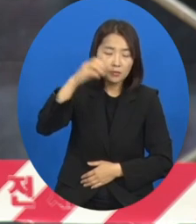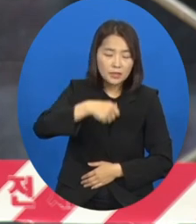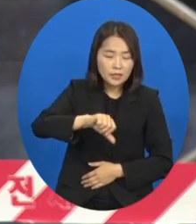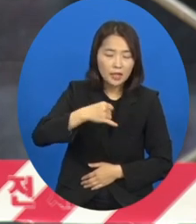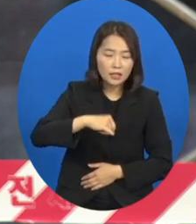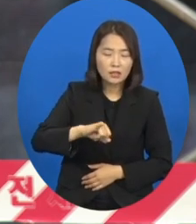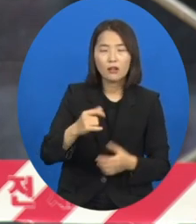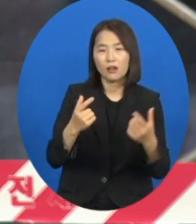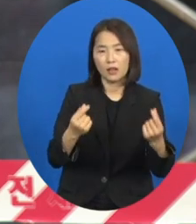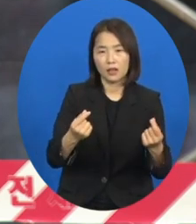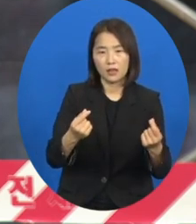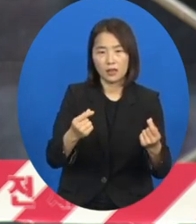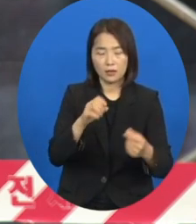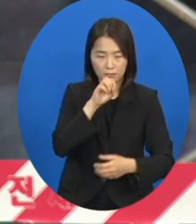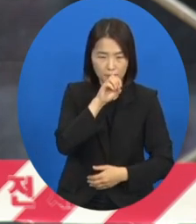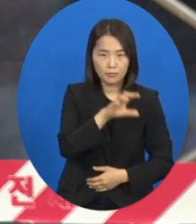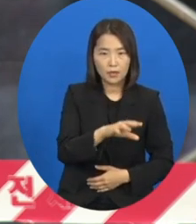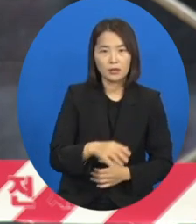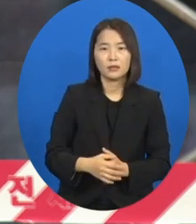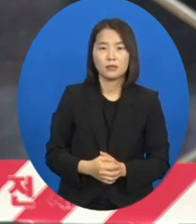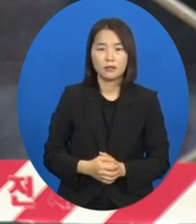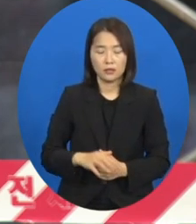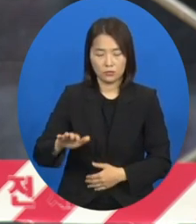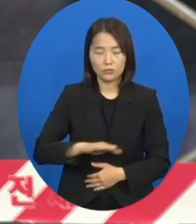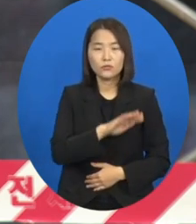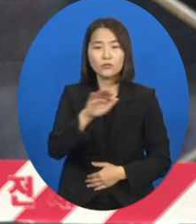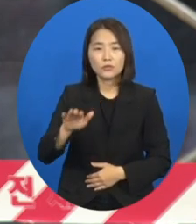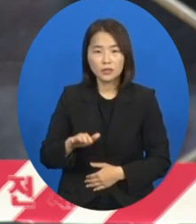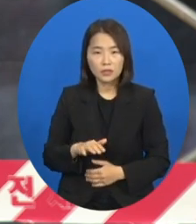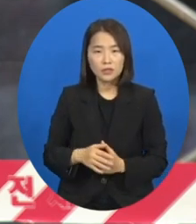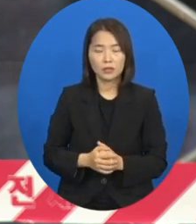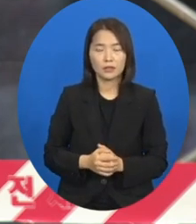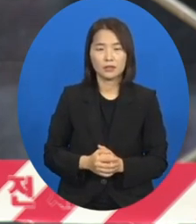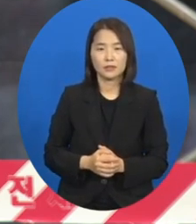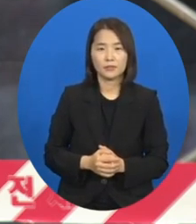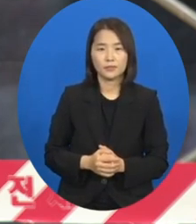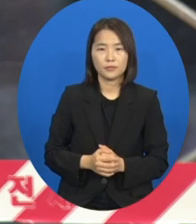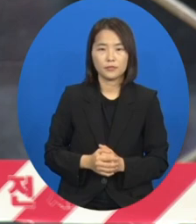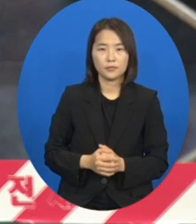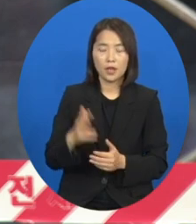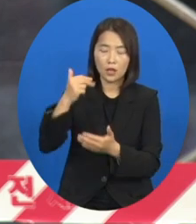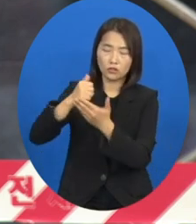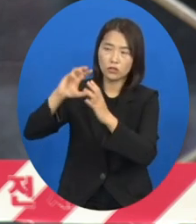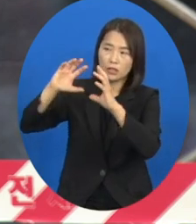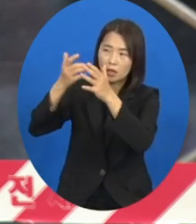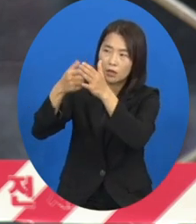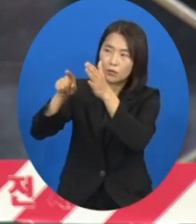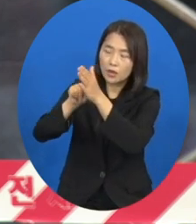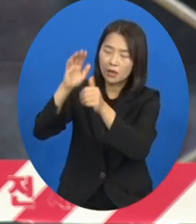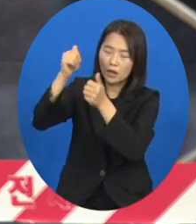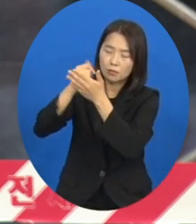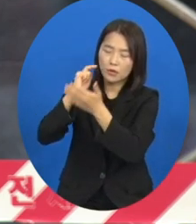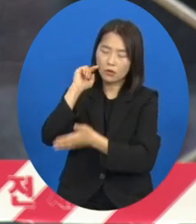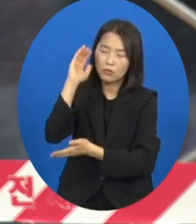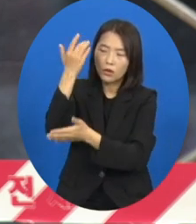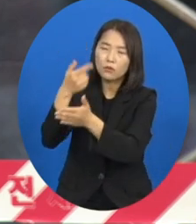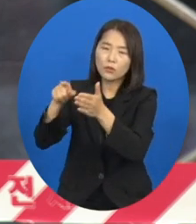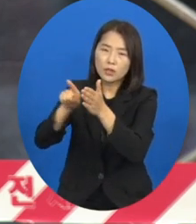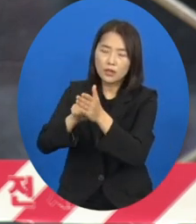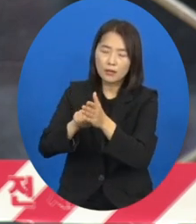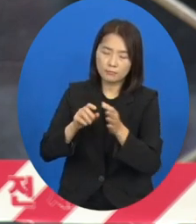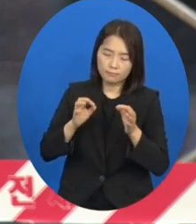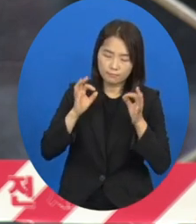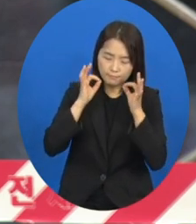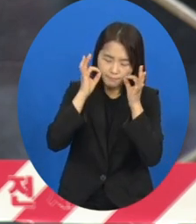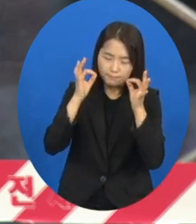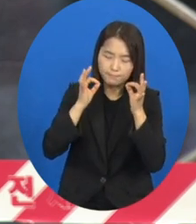라고 이야기를 하고 있습니다. 우리가 주의 나라 위해서, 하나님 영광 위해서 무엇인가 애쓰고